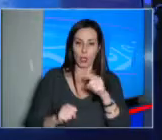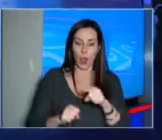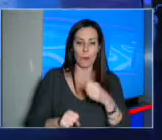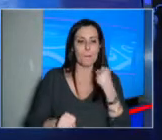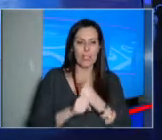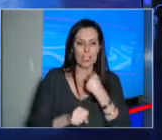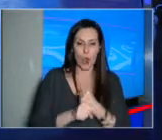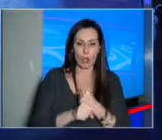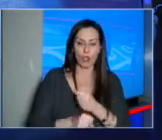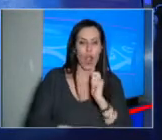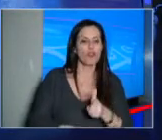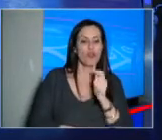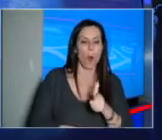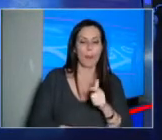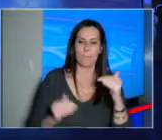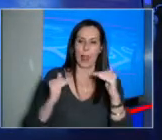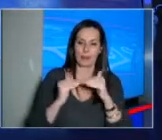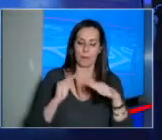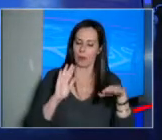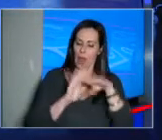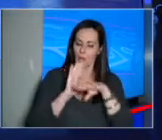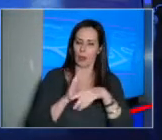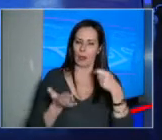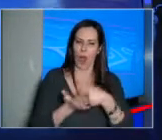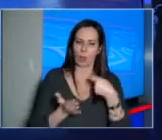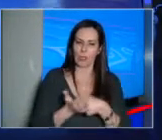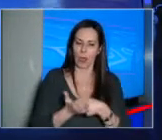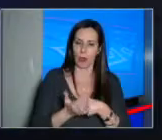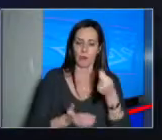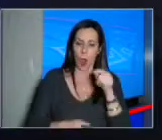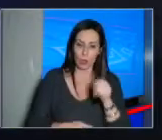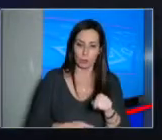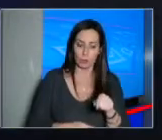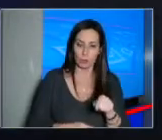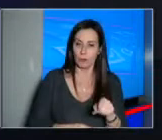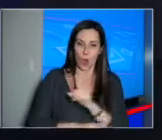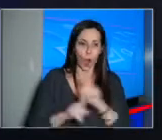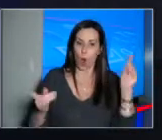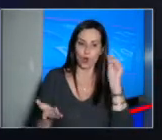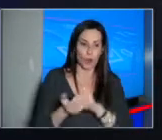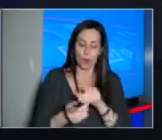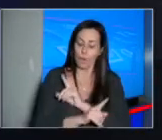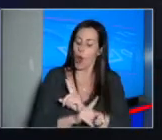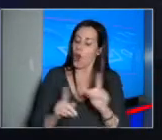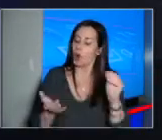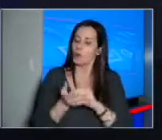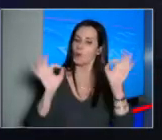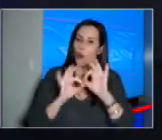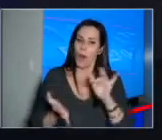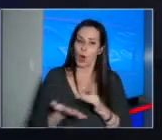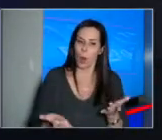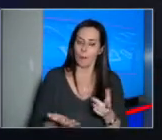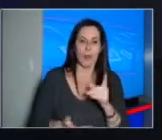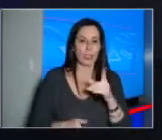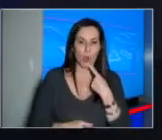ביצע תשלומים בהתאם להוראות והנחיות משרד האוצר, והסכומים האלה בכלל לא רשומים ולא מתועדים בשום מקום.